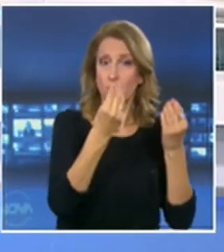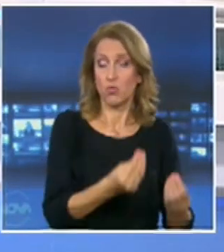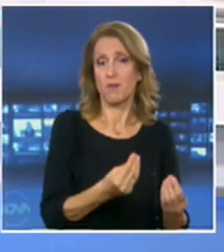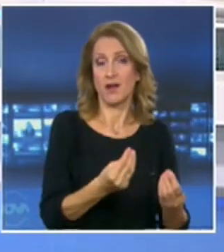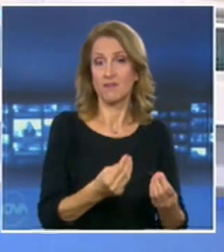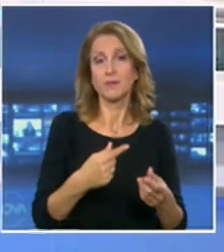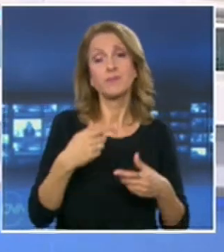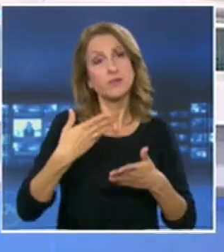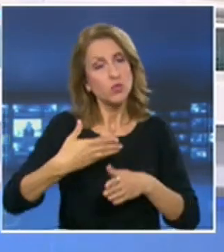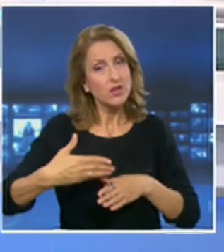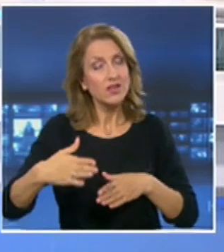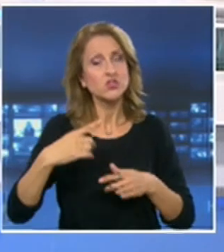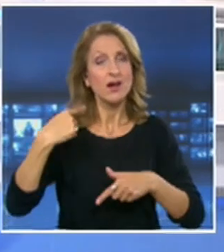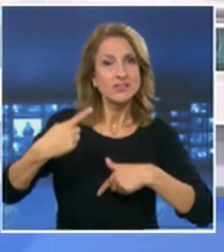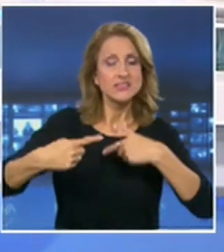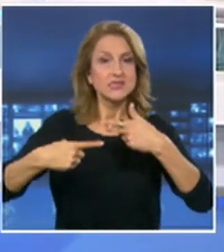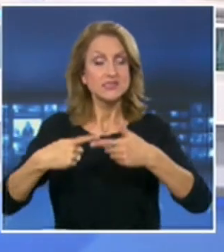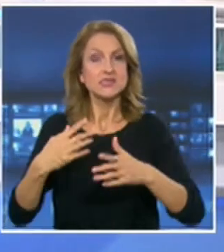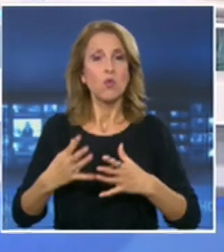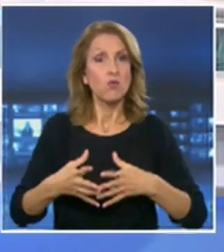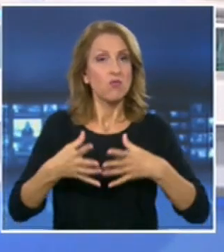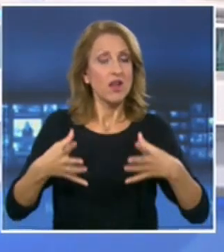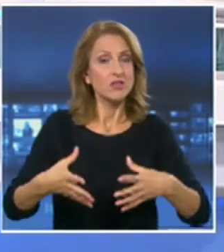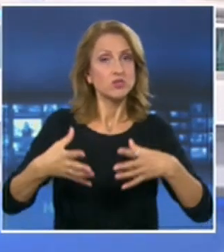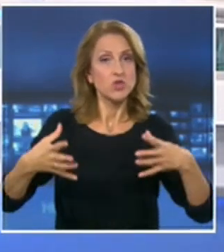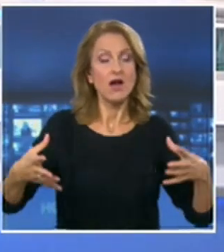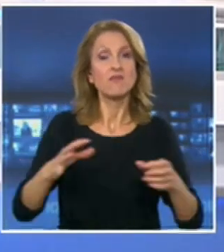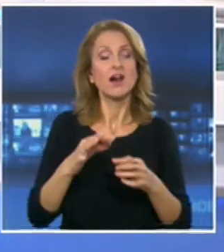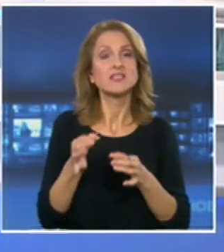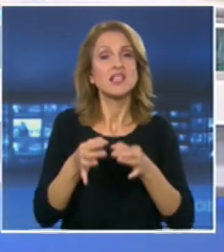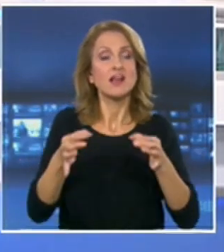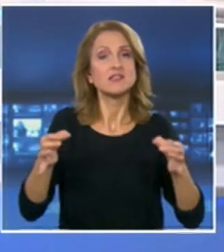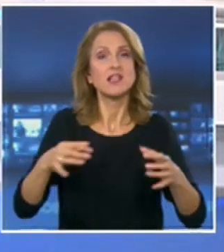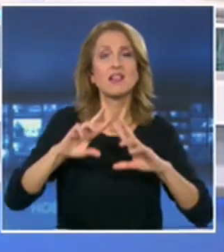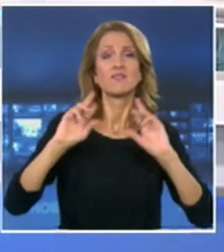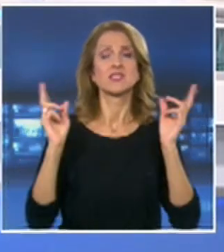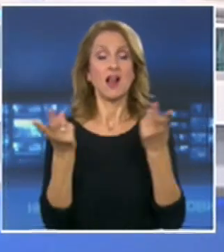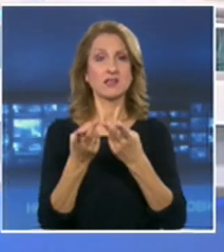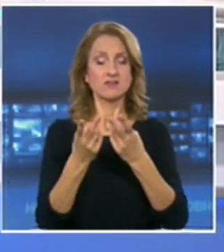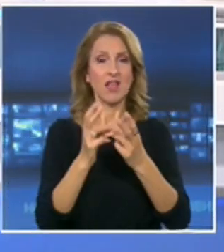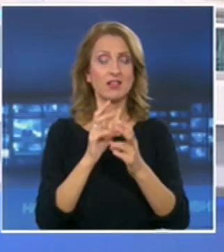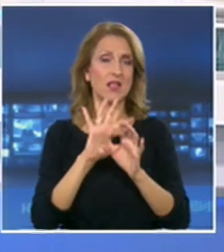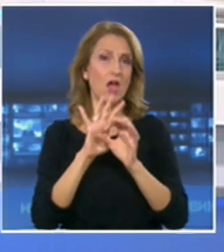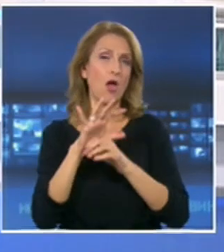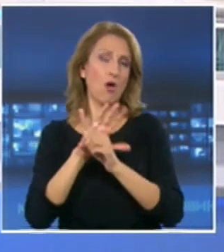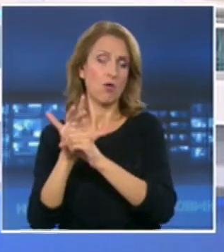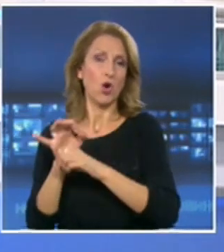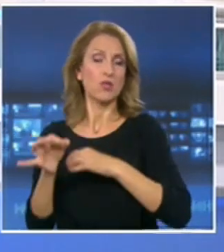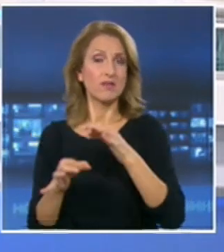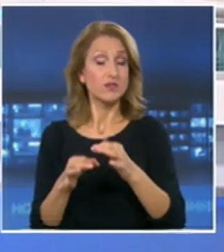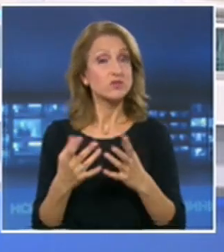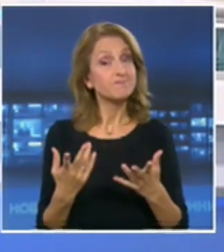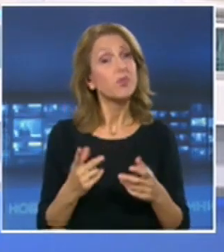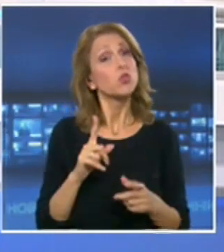тенденцията от последните две седмици за увеличаване на новозаразените с COVID-19 в световен мащаб. Увеличават се обаче положителните